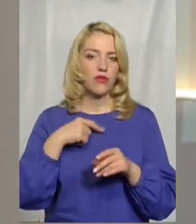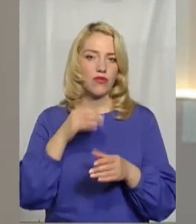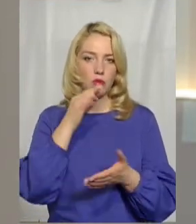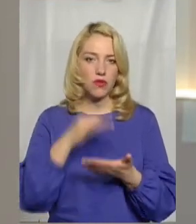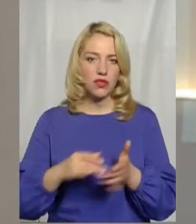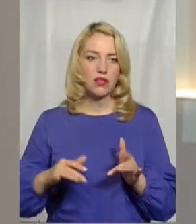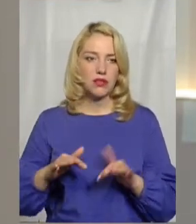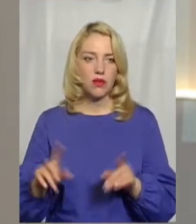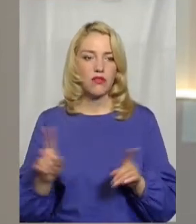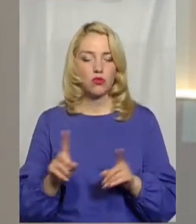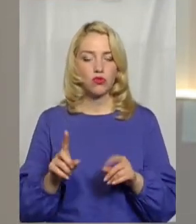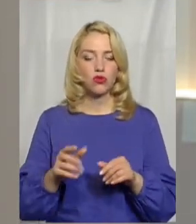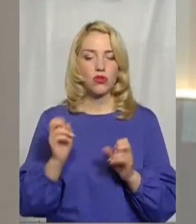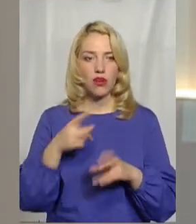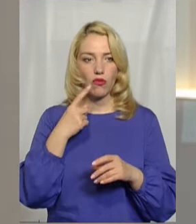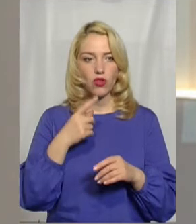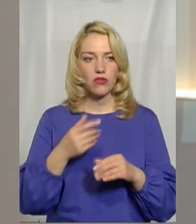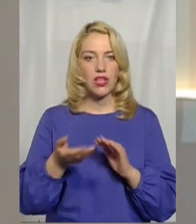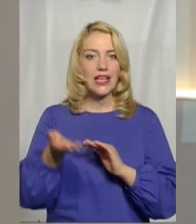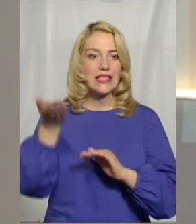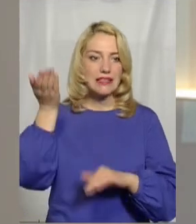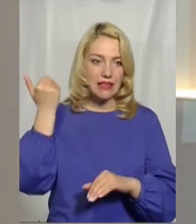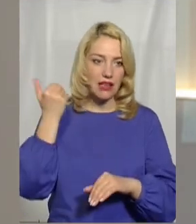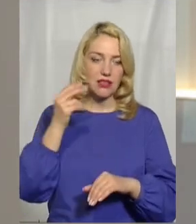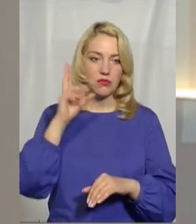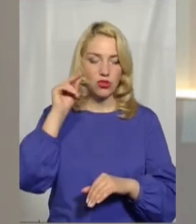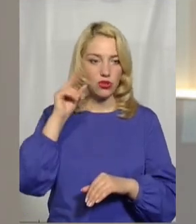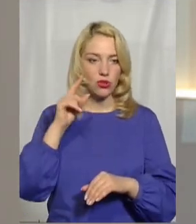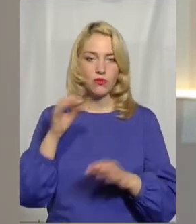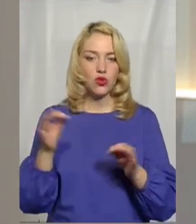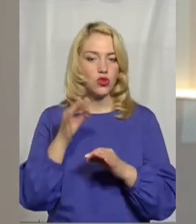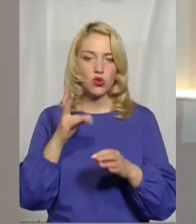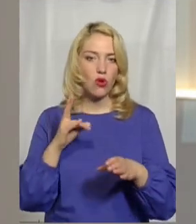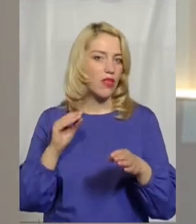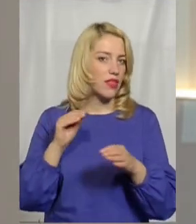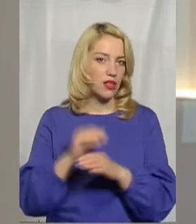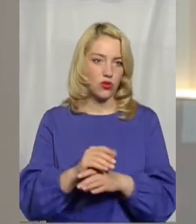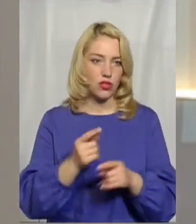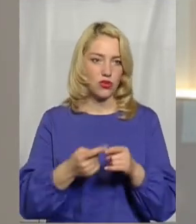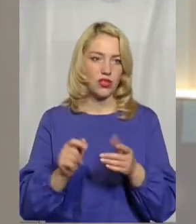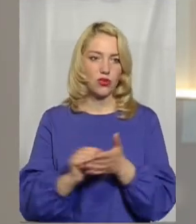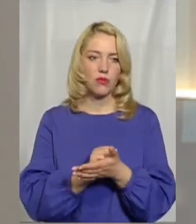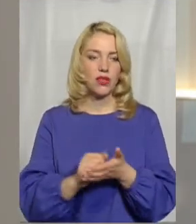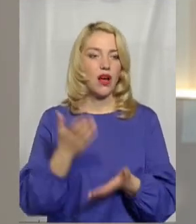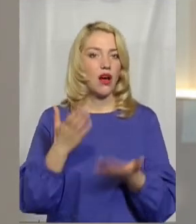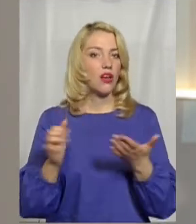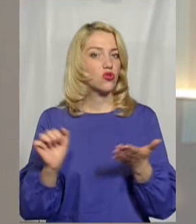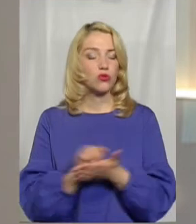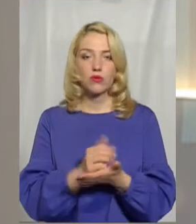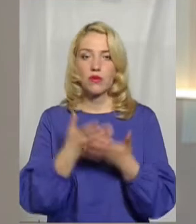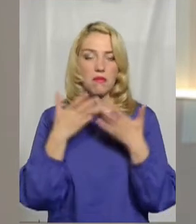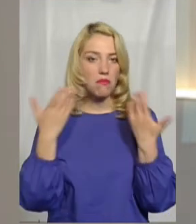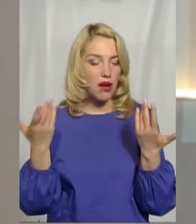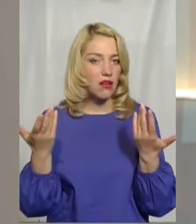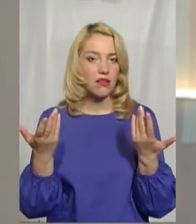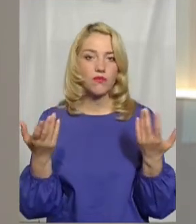не заднім числом, як то кажуть, нічого не додасиш до тих документів. Якщо документа немає, так, то його вже хоча немає. Були б